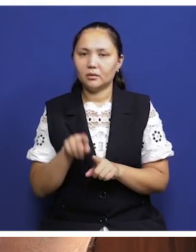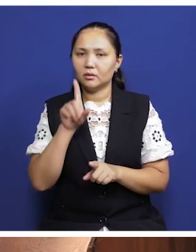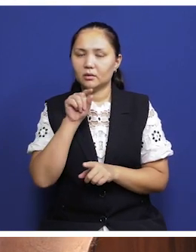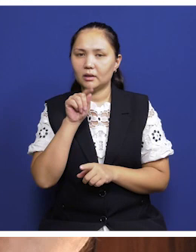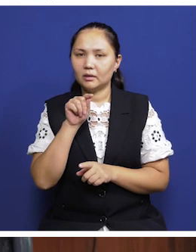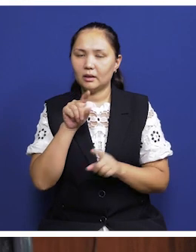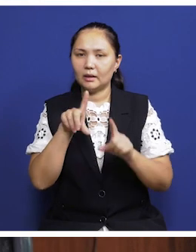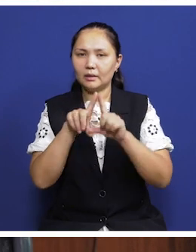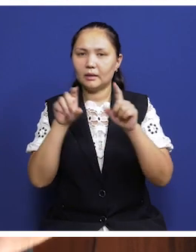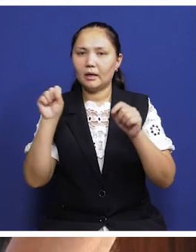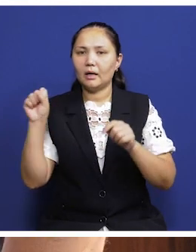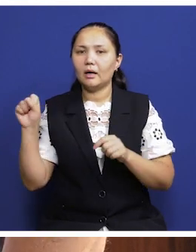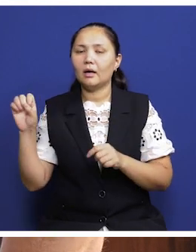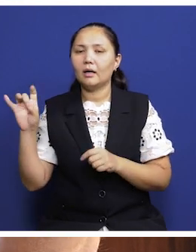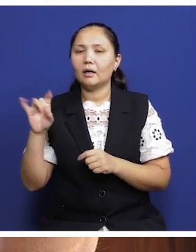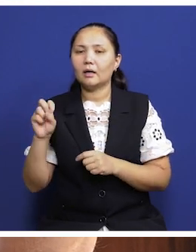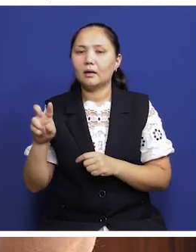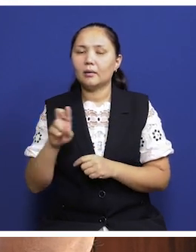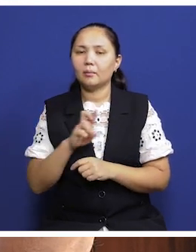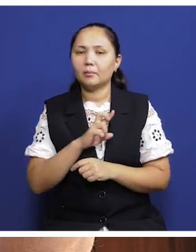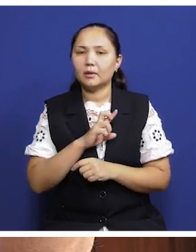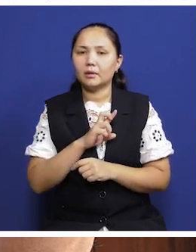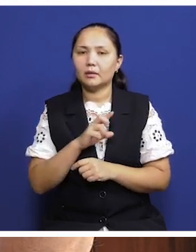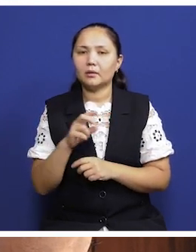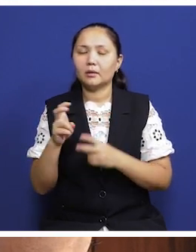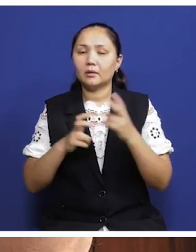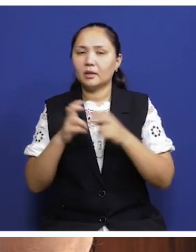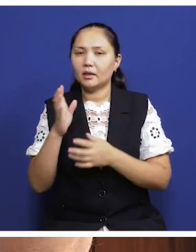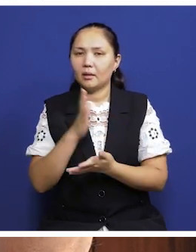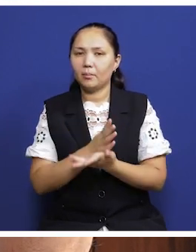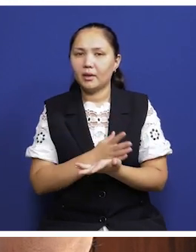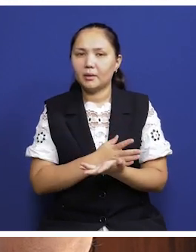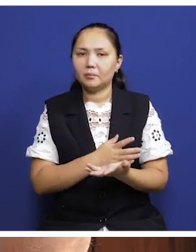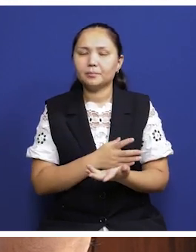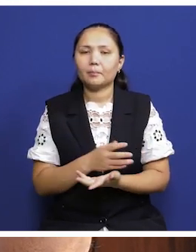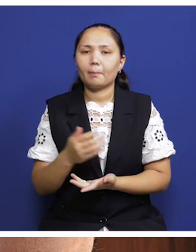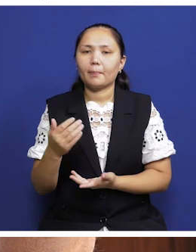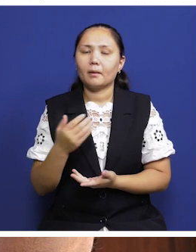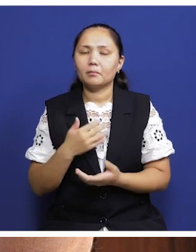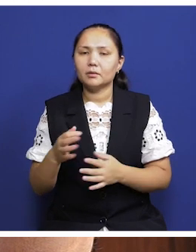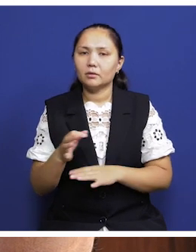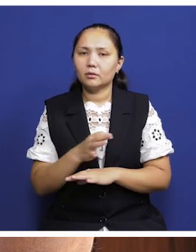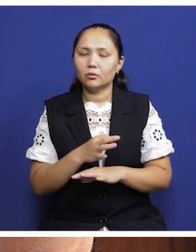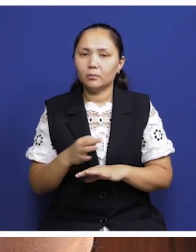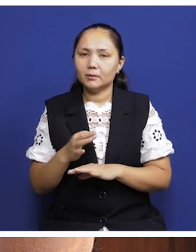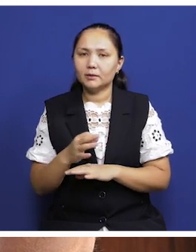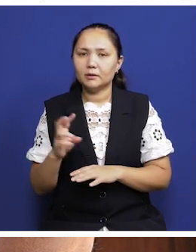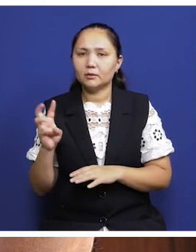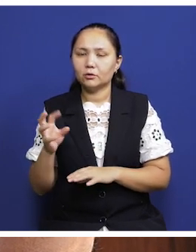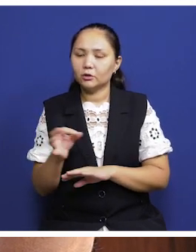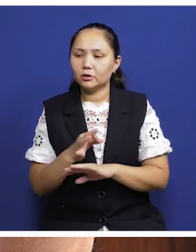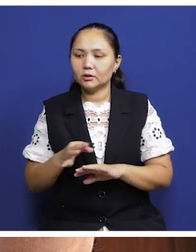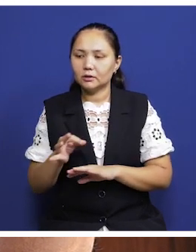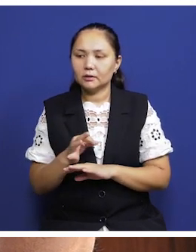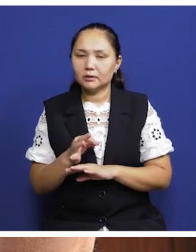өсүрүү үлкен жаңагы неси бар, фабрикасы бар. Биздин элди мекенинен ошо 3 элди мекенинен сол